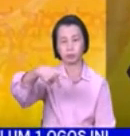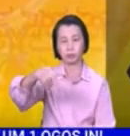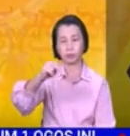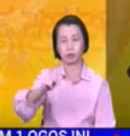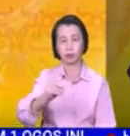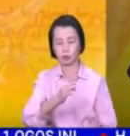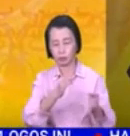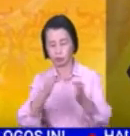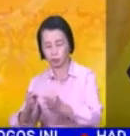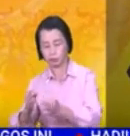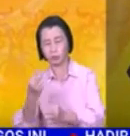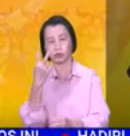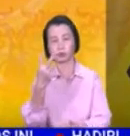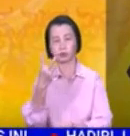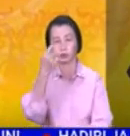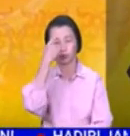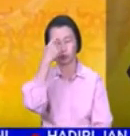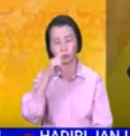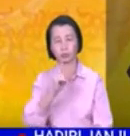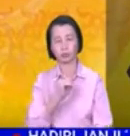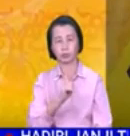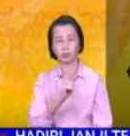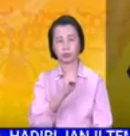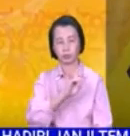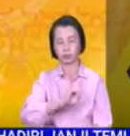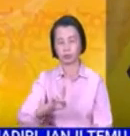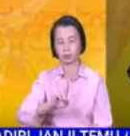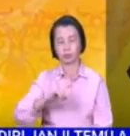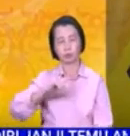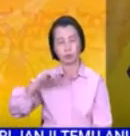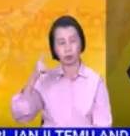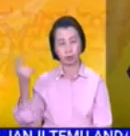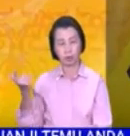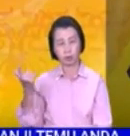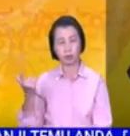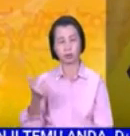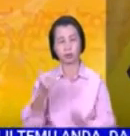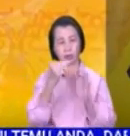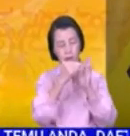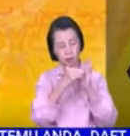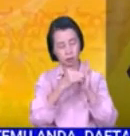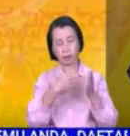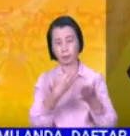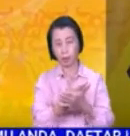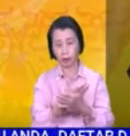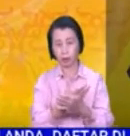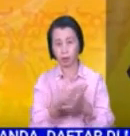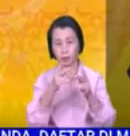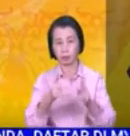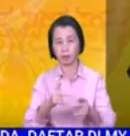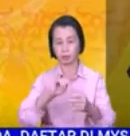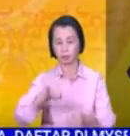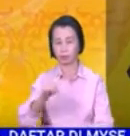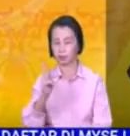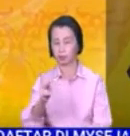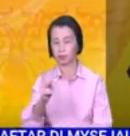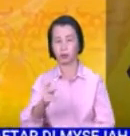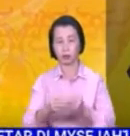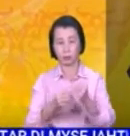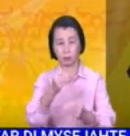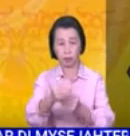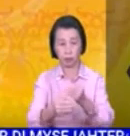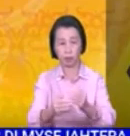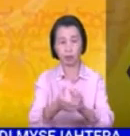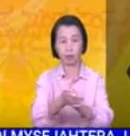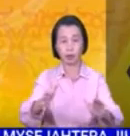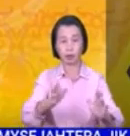PPN Fasa 2 untuk Unit Hal Ehwal Agama-Agama Lain UNIFOR. Antara kandungan baru adalah pihak Jawatan Kuasa Kemajuan